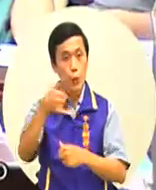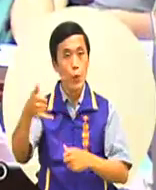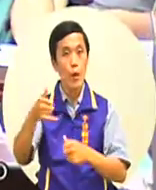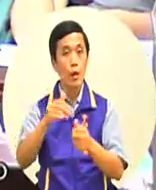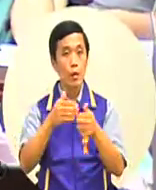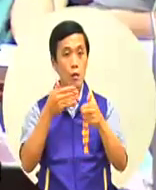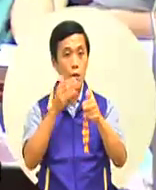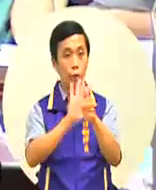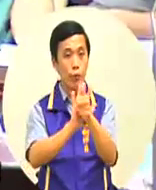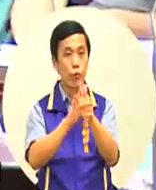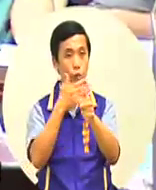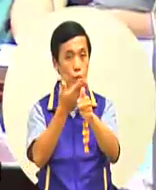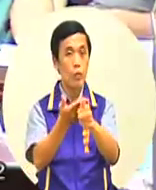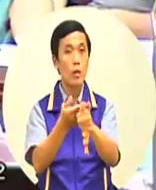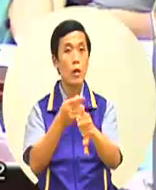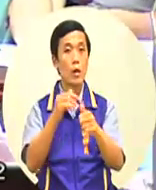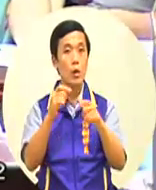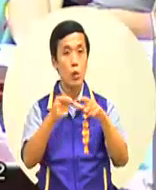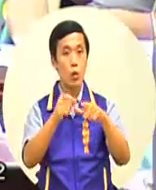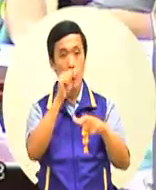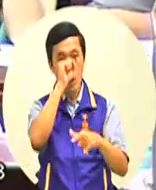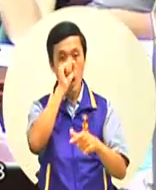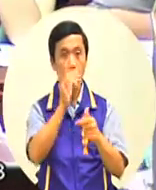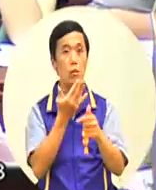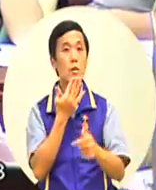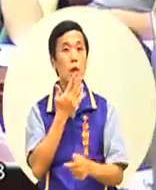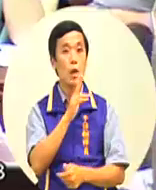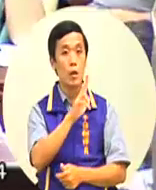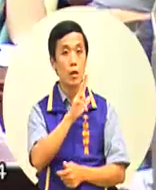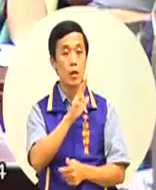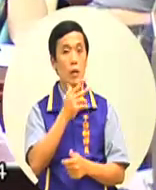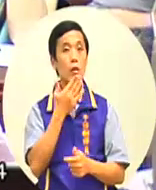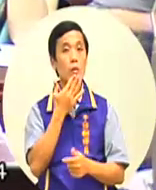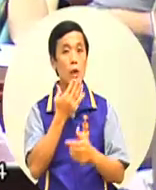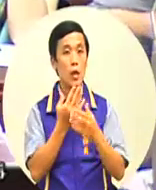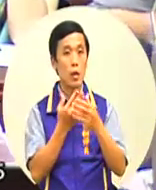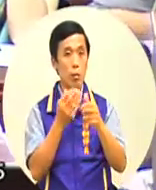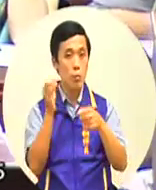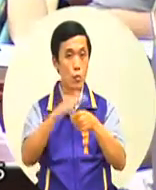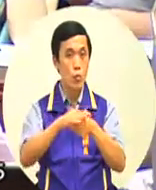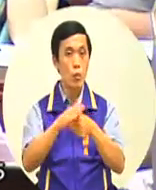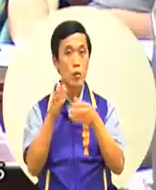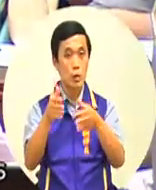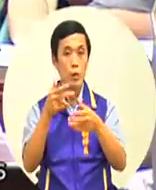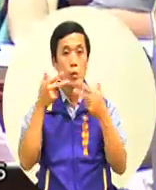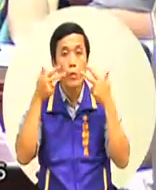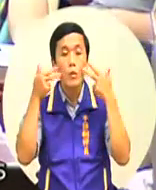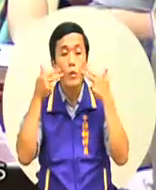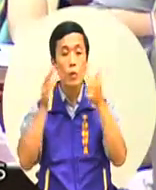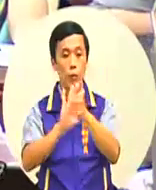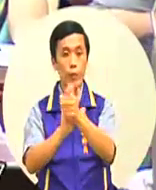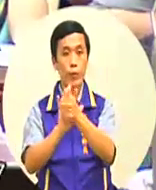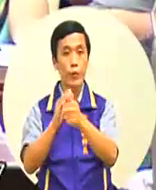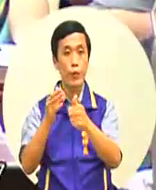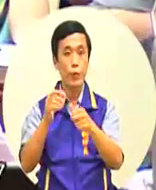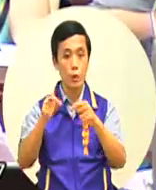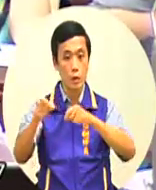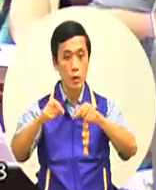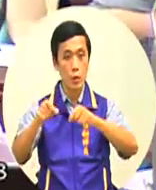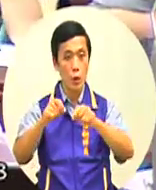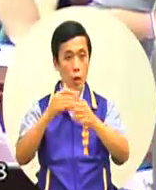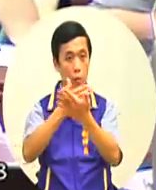为我们公采里面各项针对原民的服务方案已经很多元，所